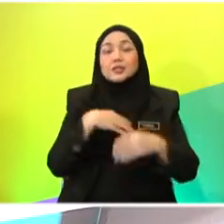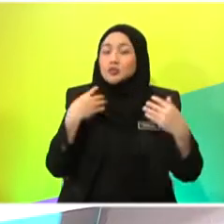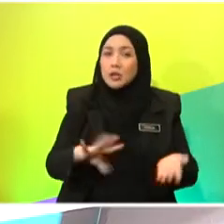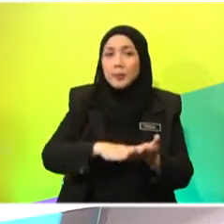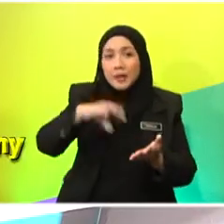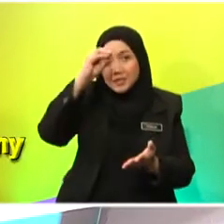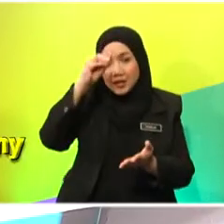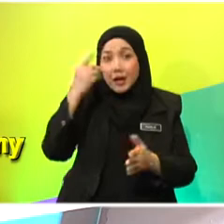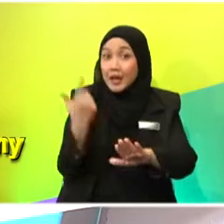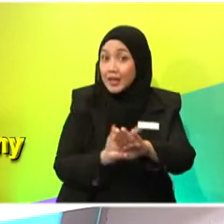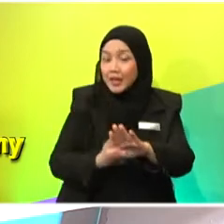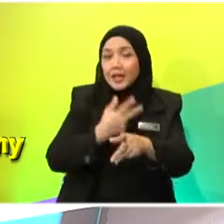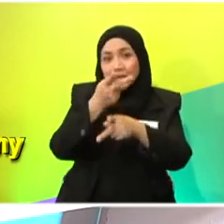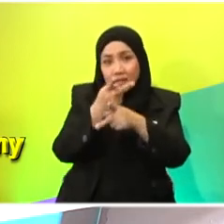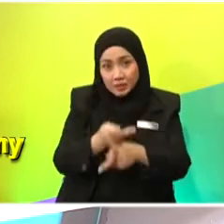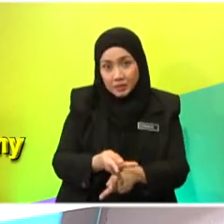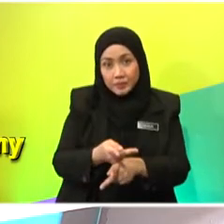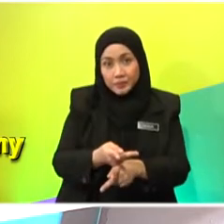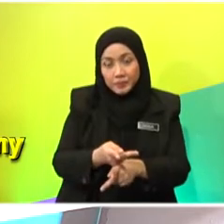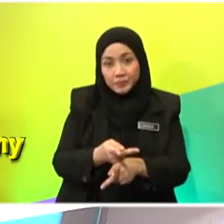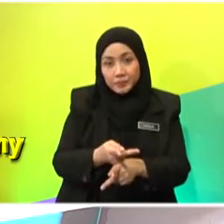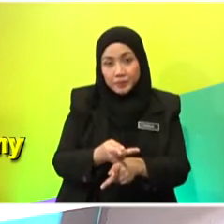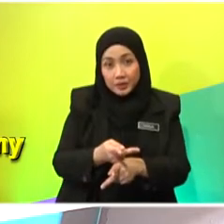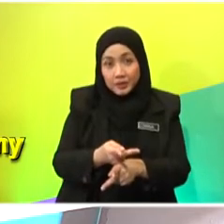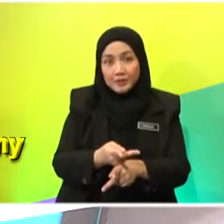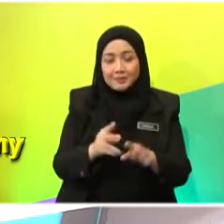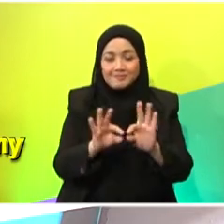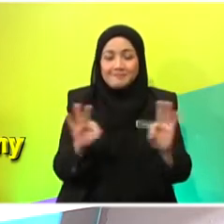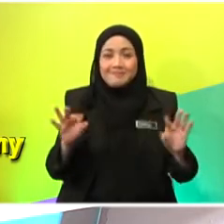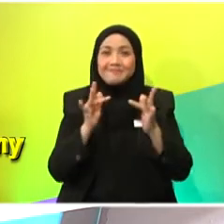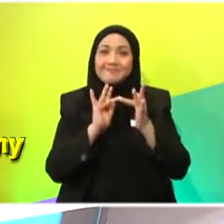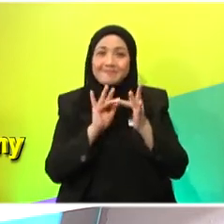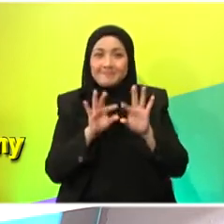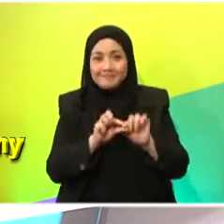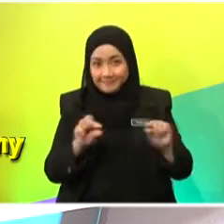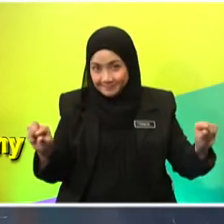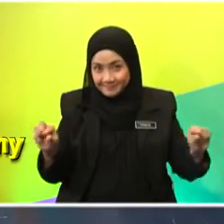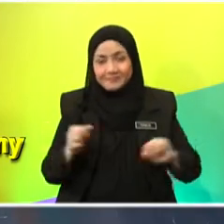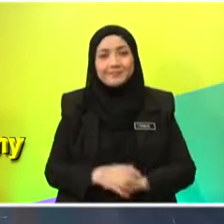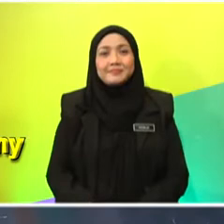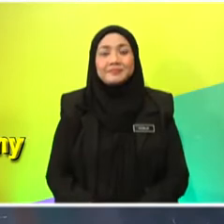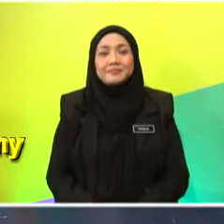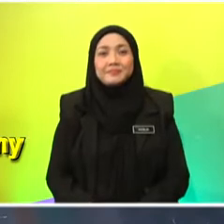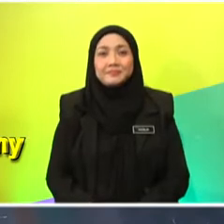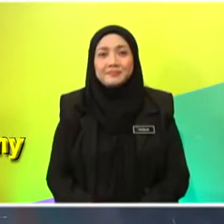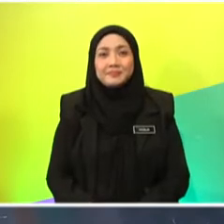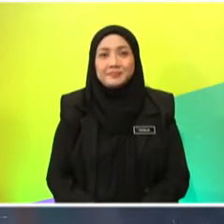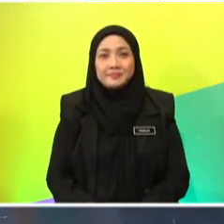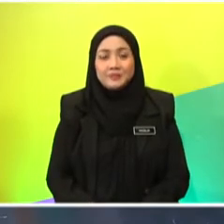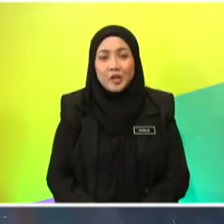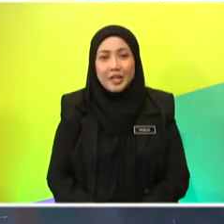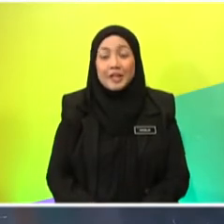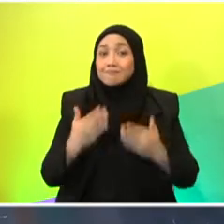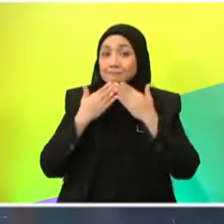pengukuhan Attaubah ini di-upload td5 sumoerku oke bye Terima kasih banyak gitu ucapkan